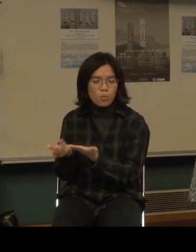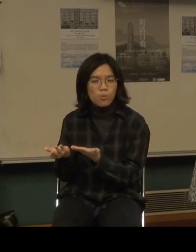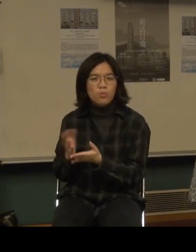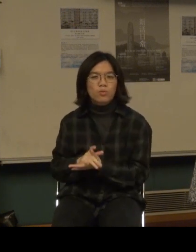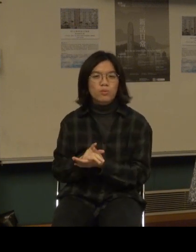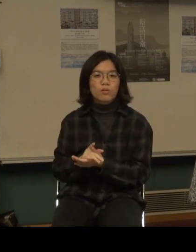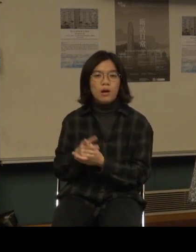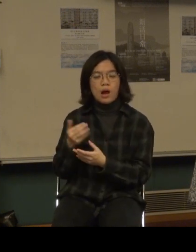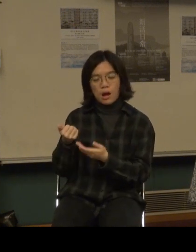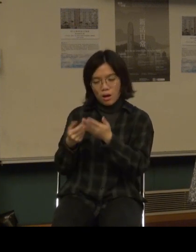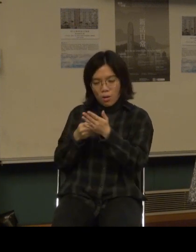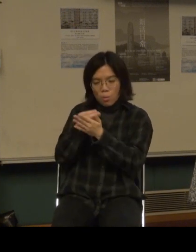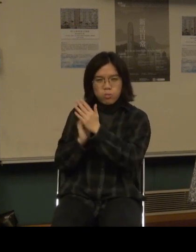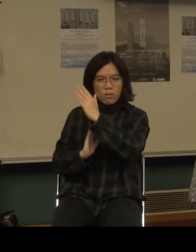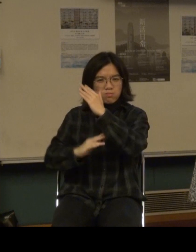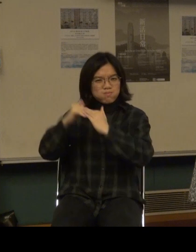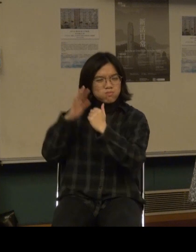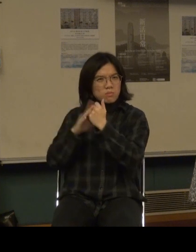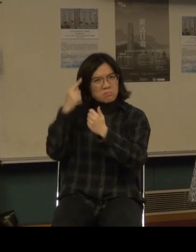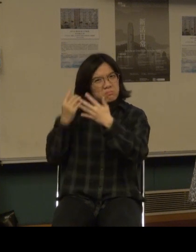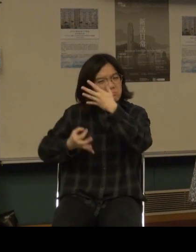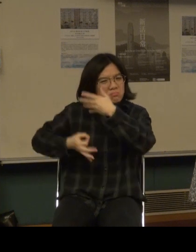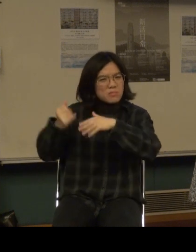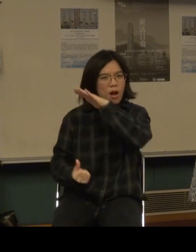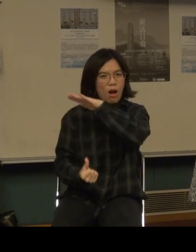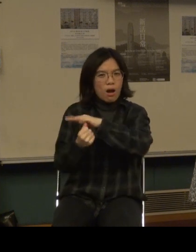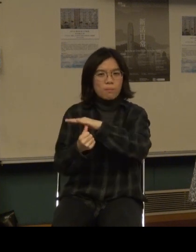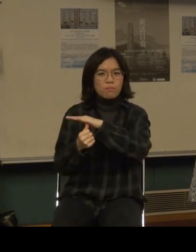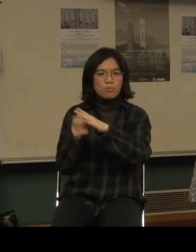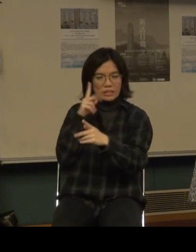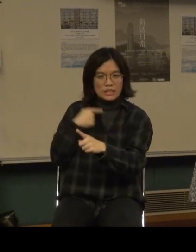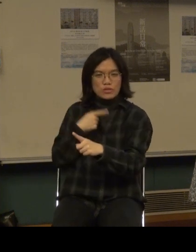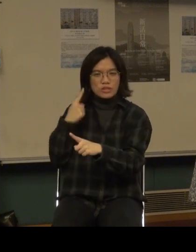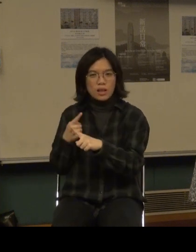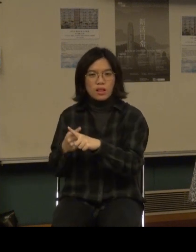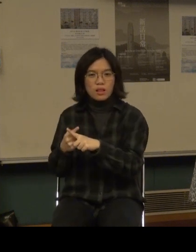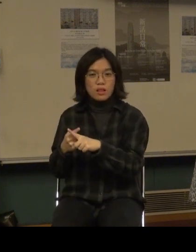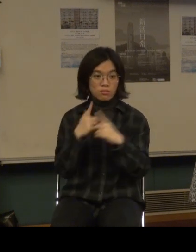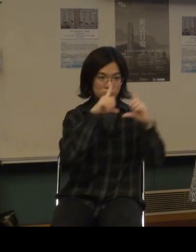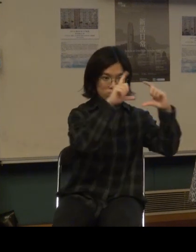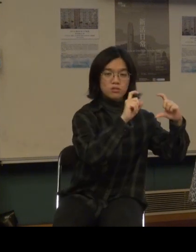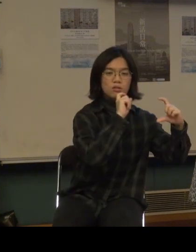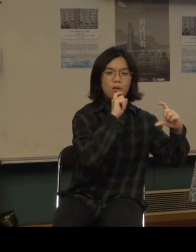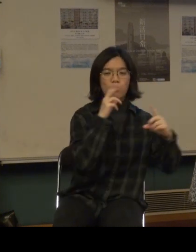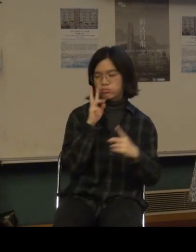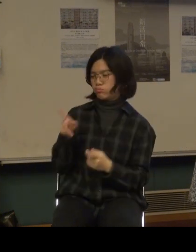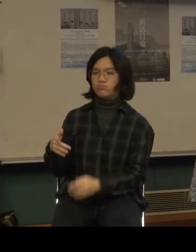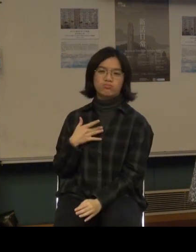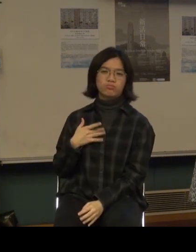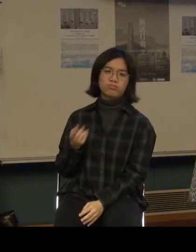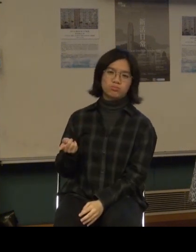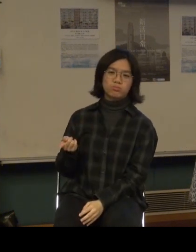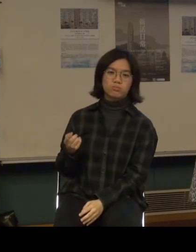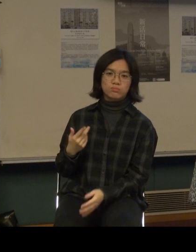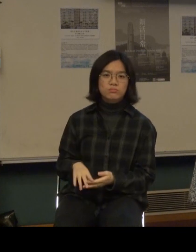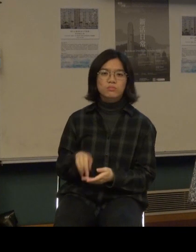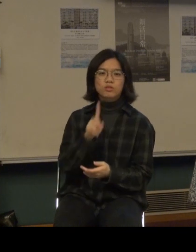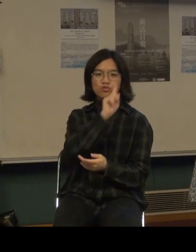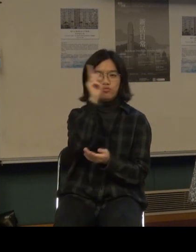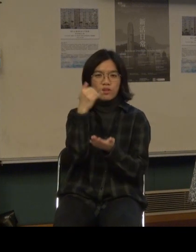技術追求像真這件事，在攝影技術出現之後變得沒有意義。 於是呢，一些藝術家就會去